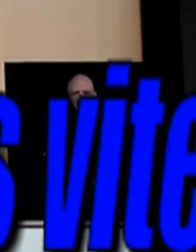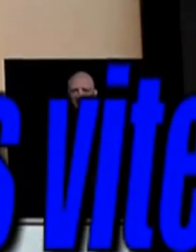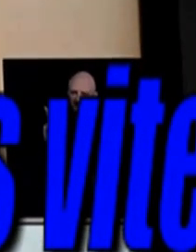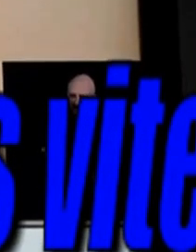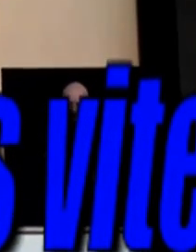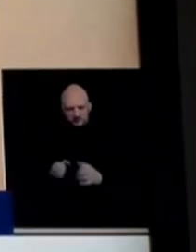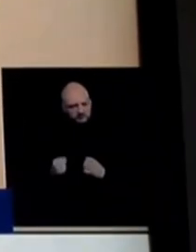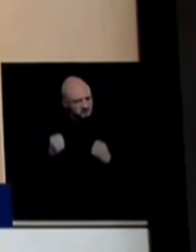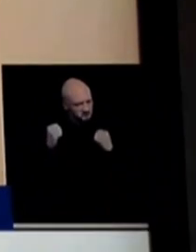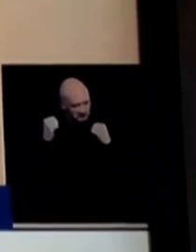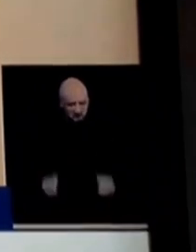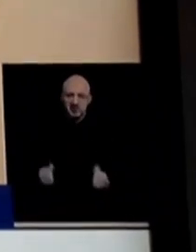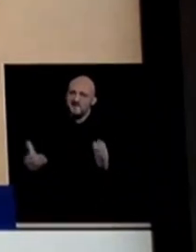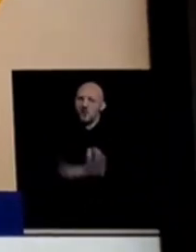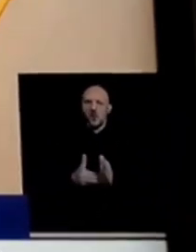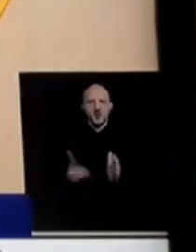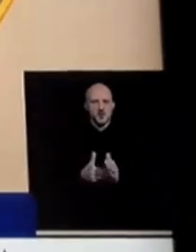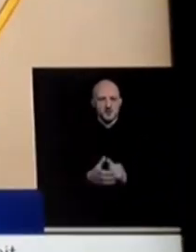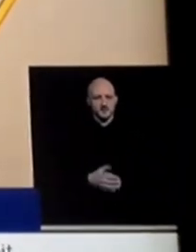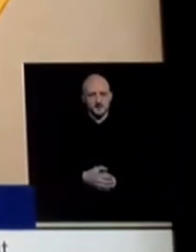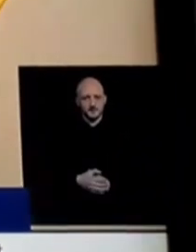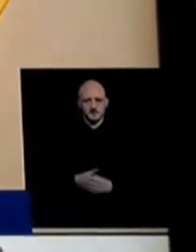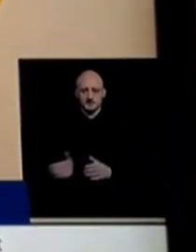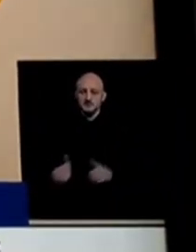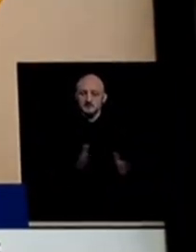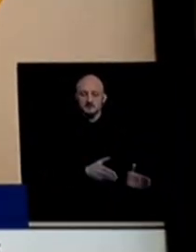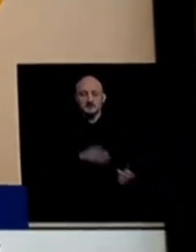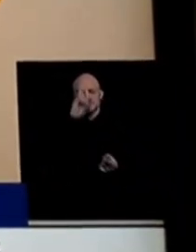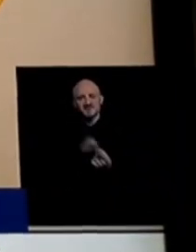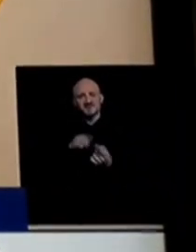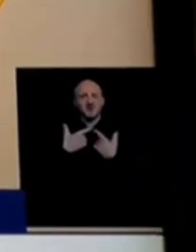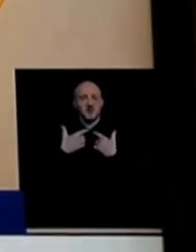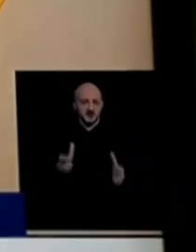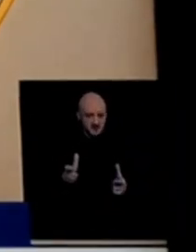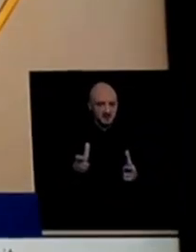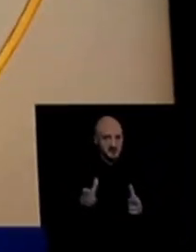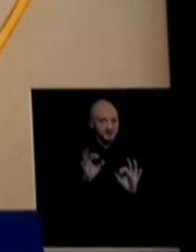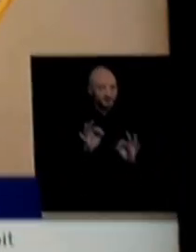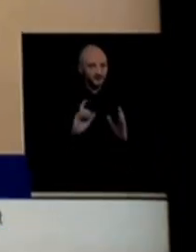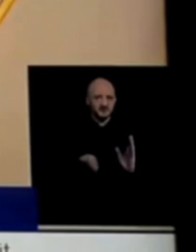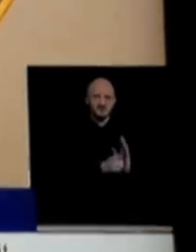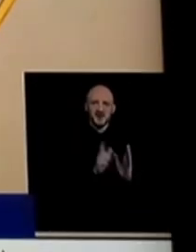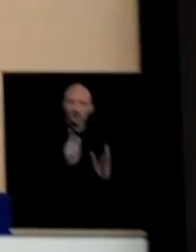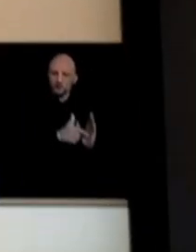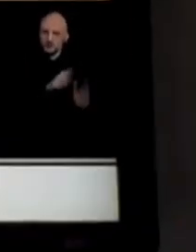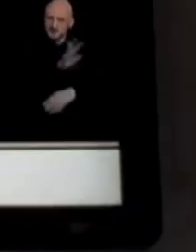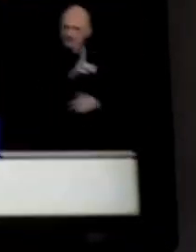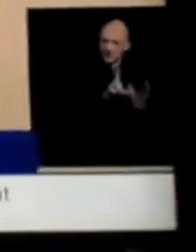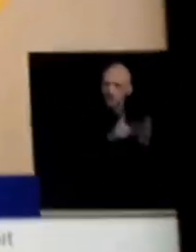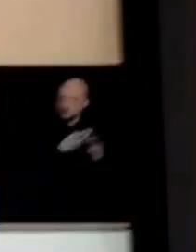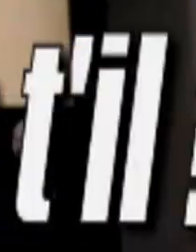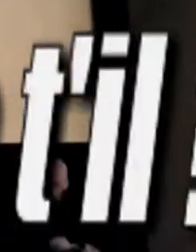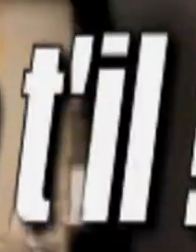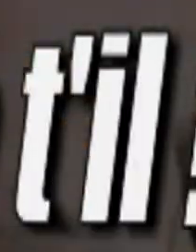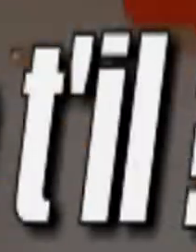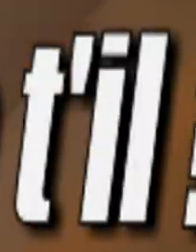vie digne et la vie libre, c'est ensuite l'accessibilité. Elle était au cœur de la loi de 2005 et elle n'est pas encore la règle. Loin de